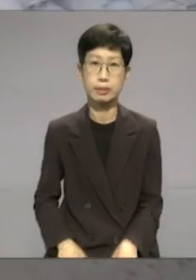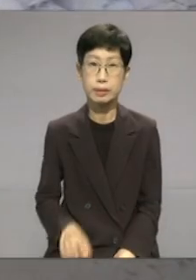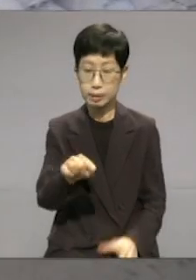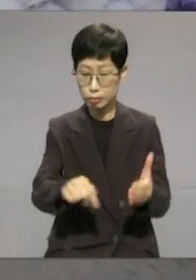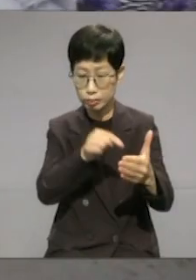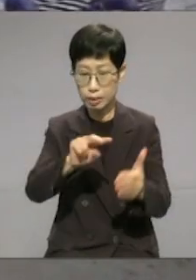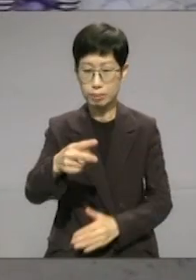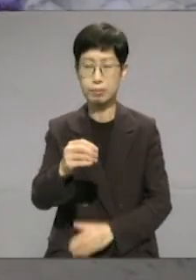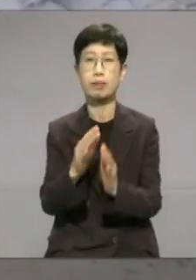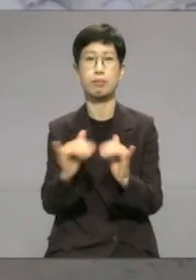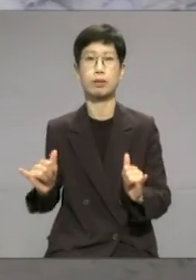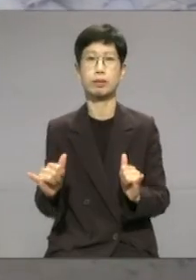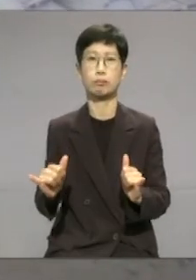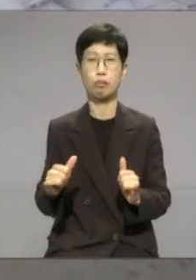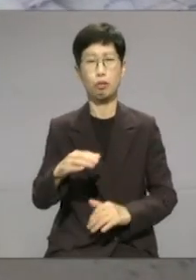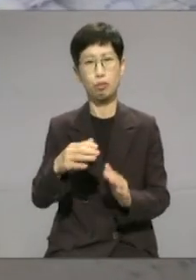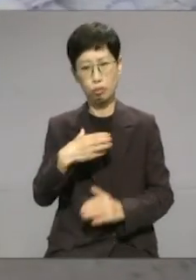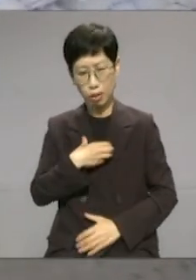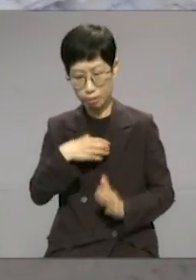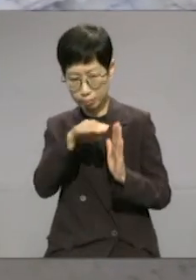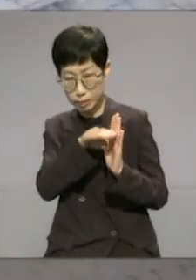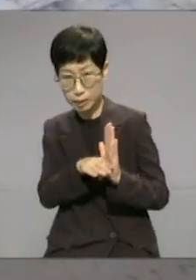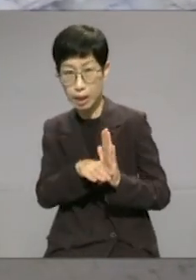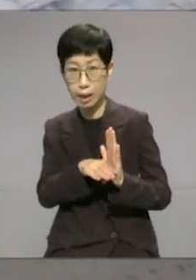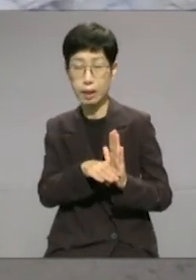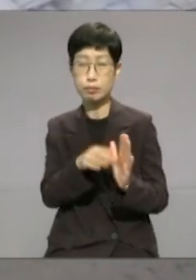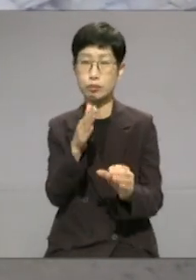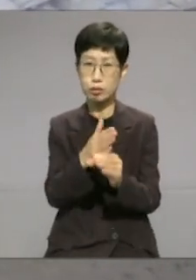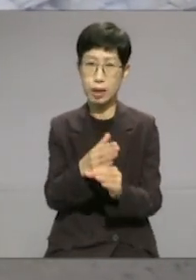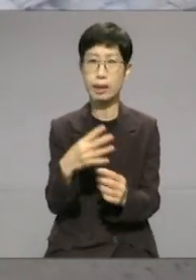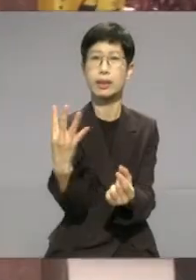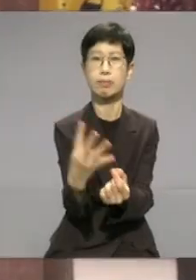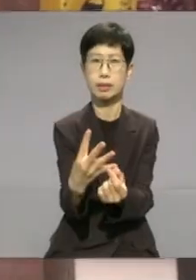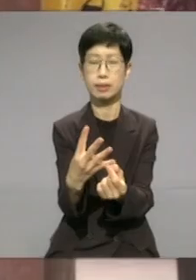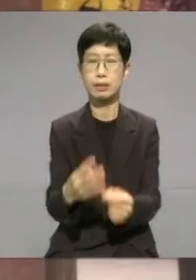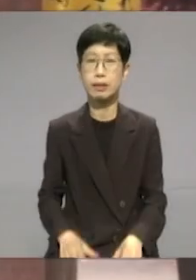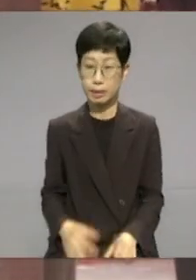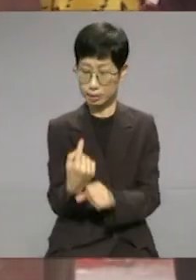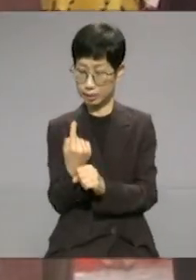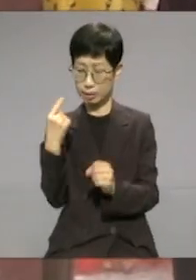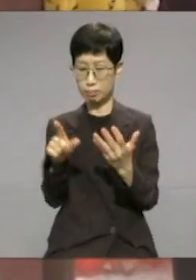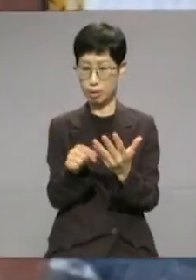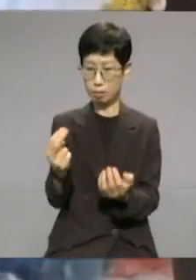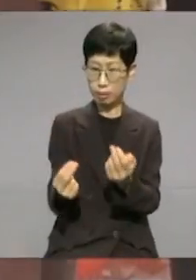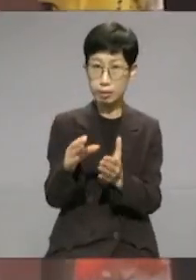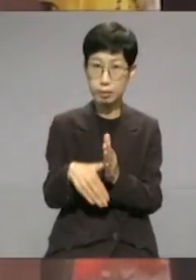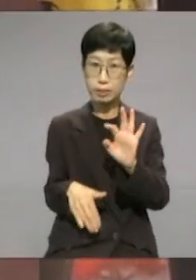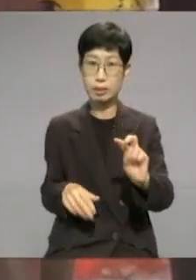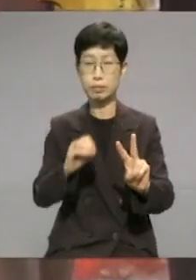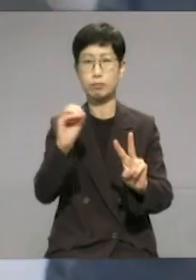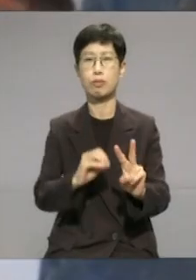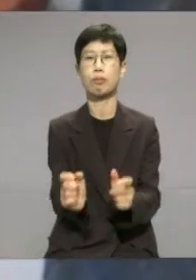가운데 200만 명은 5단계로 나뉘는 식량 안보 단계에서 4단계에 놓여 있는데 지난해 8월보다